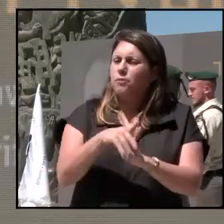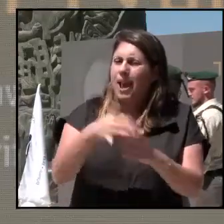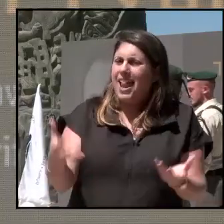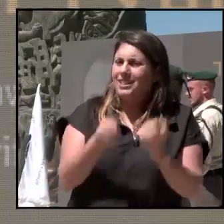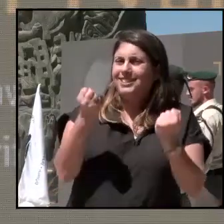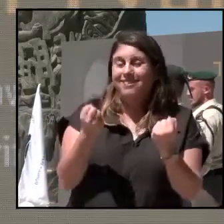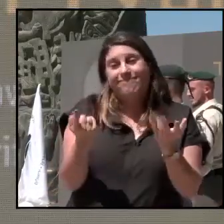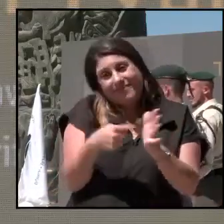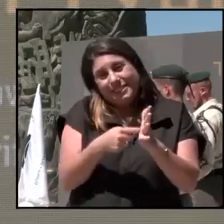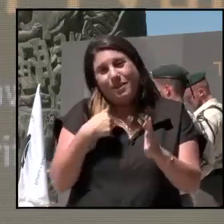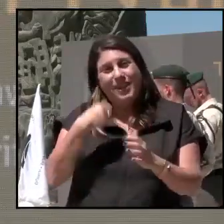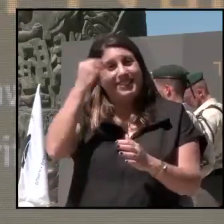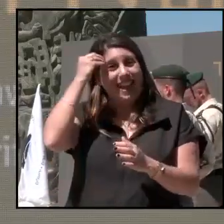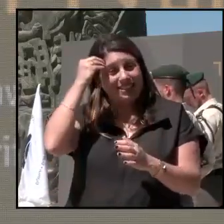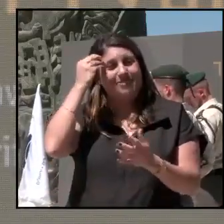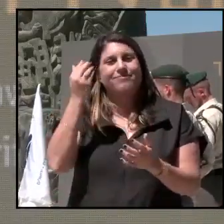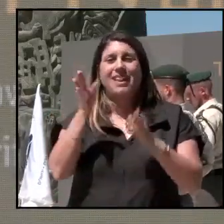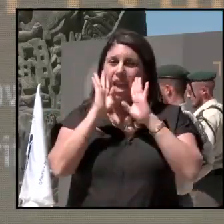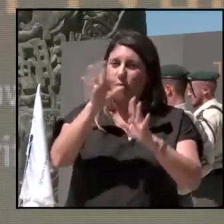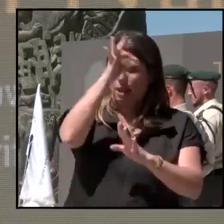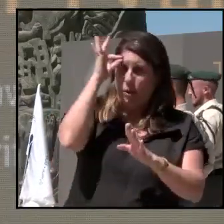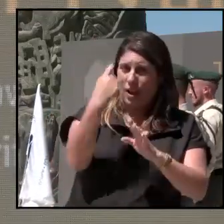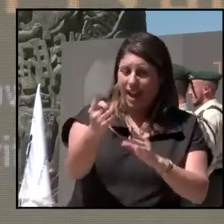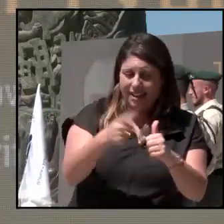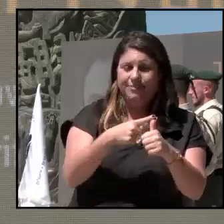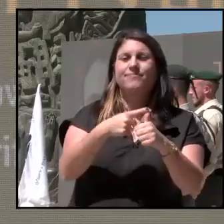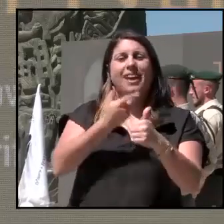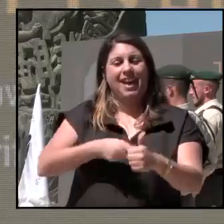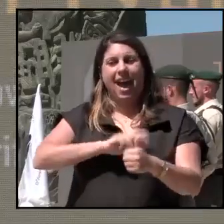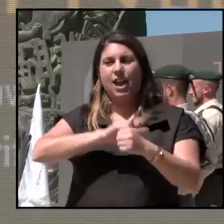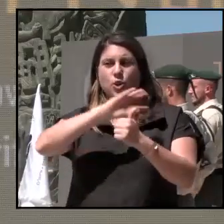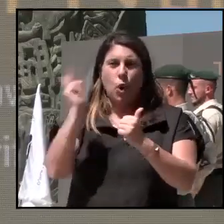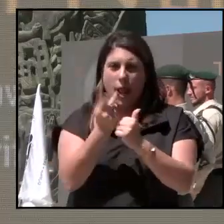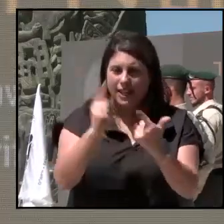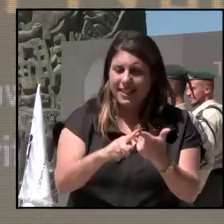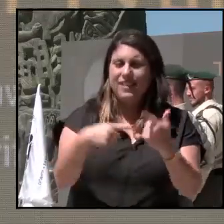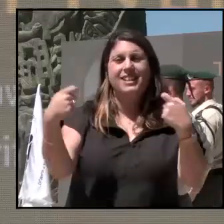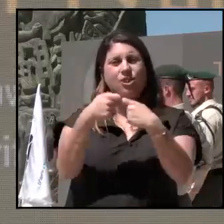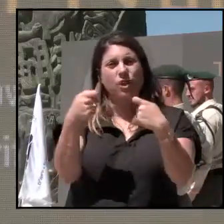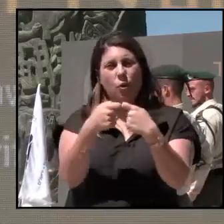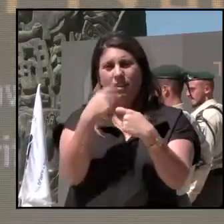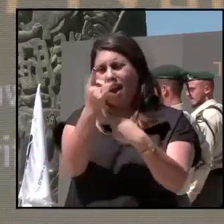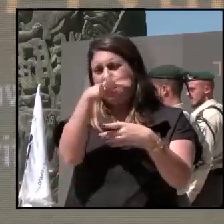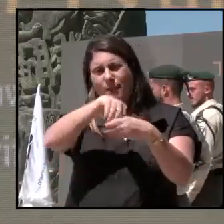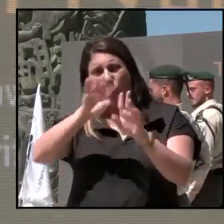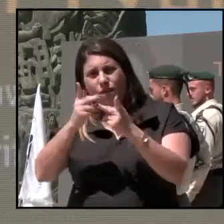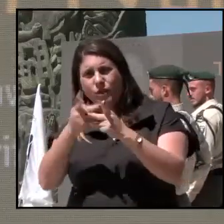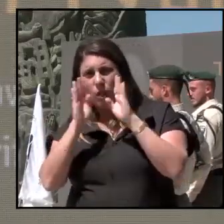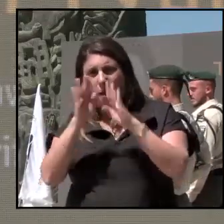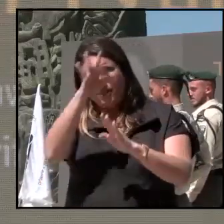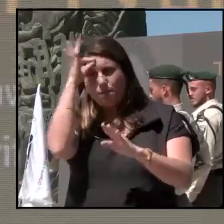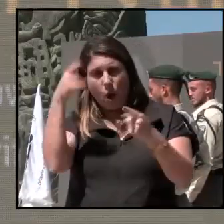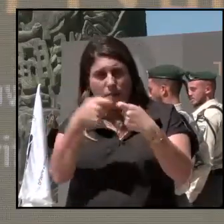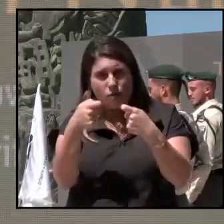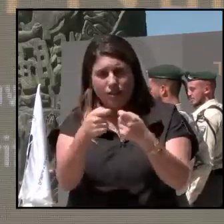כל הסיבות שהזכרתי לאל. אמונה בגורל אחד, אחריות קולקטיבית, השתייכות לאחת מהקבוצות המאמינות בגורל